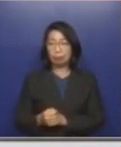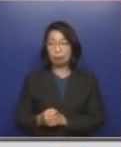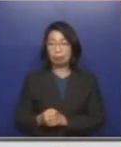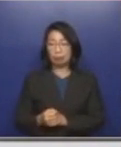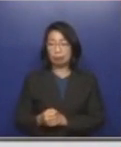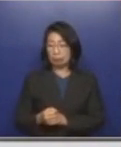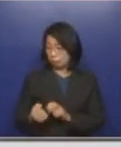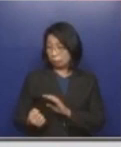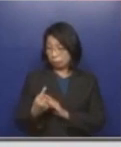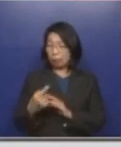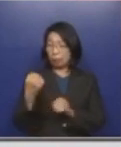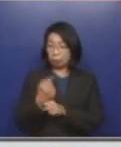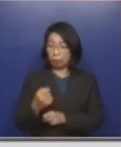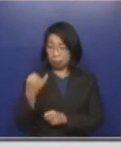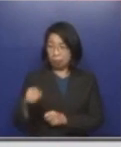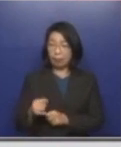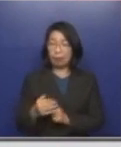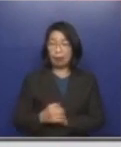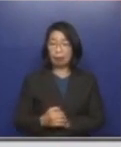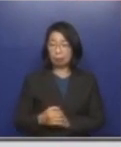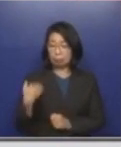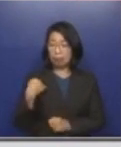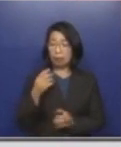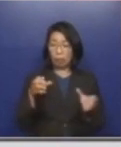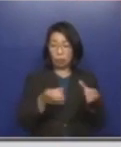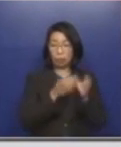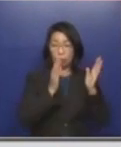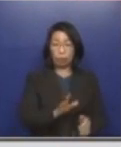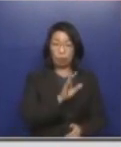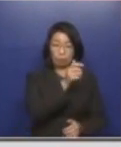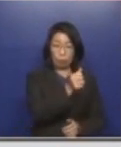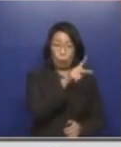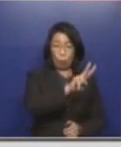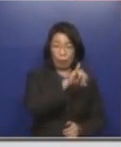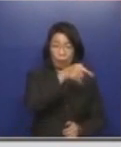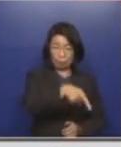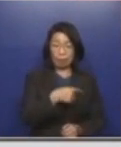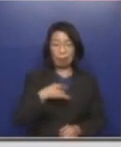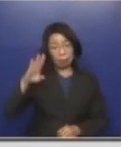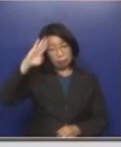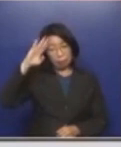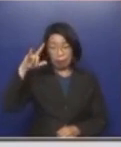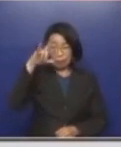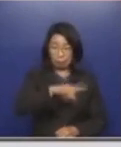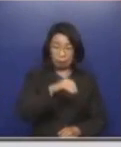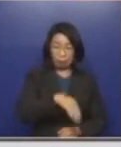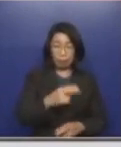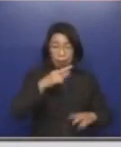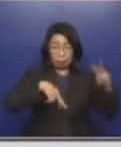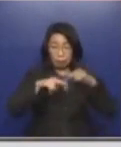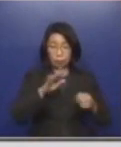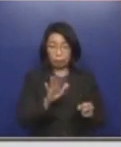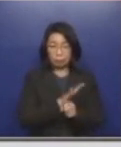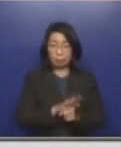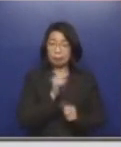กิดขึ้นมาได้ยังไงไม่ว่าจะเป็นอภิสิทธิ์จากการคุ้มครองทางการทูตทหารเข้ามาได้ยังไงมีการตรวจสอบไหมต้องห